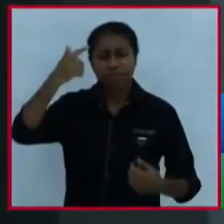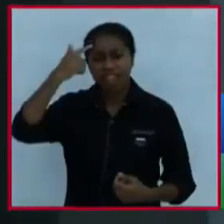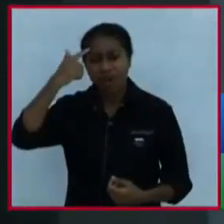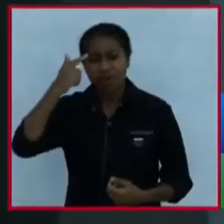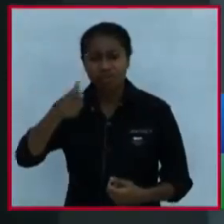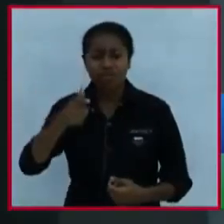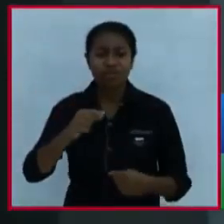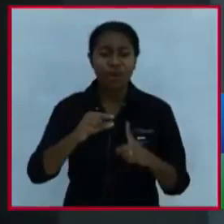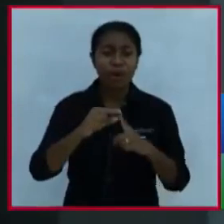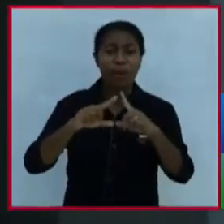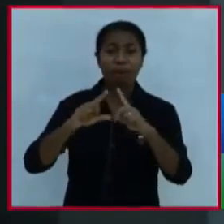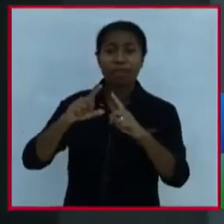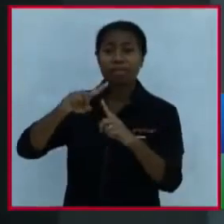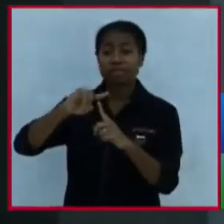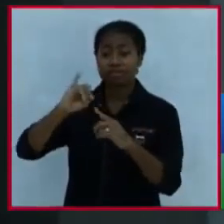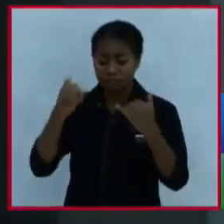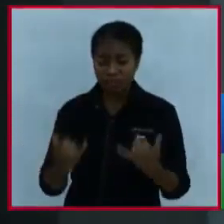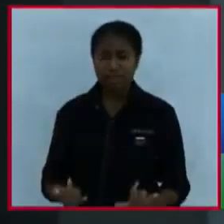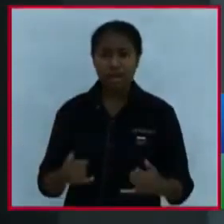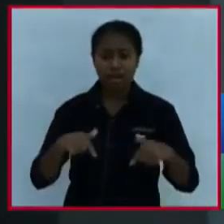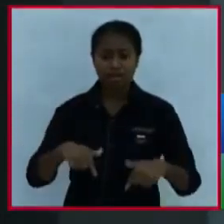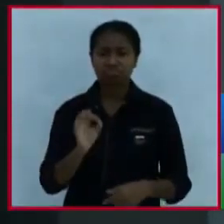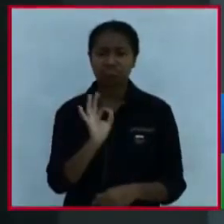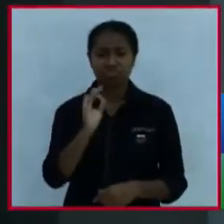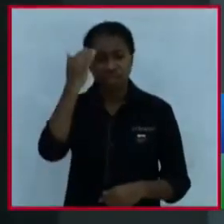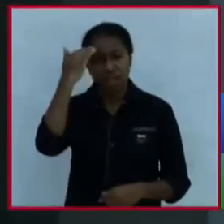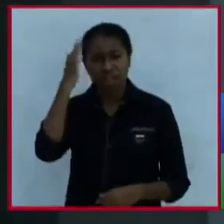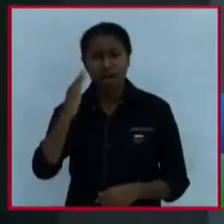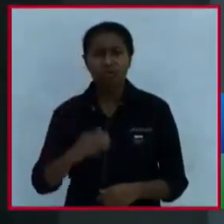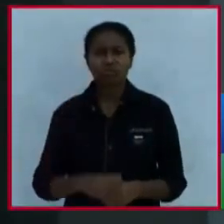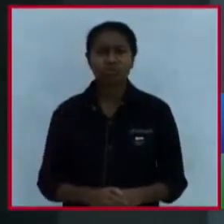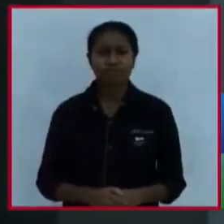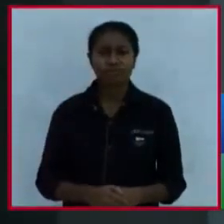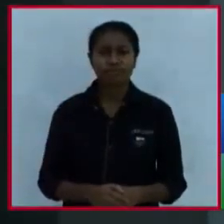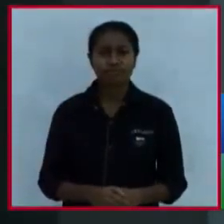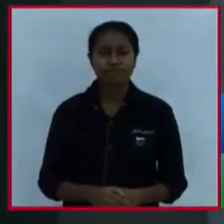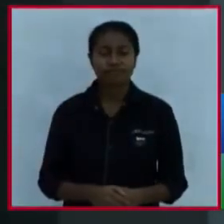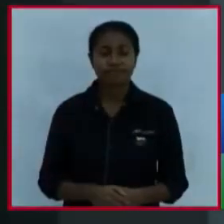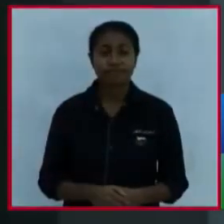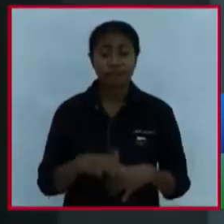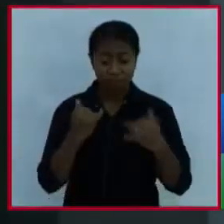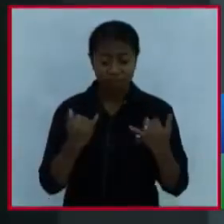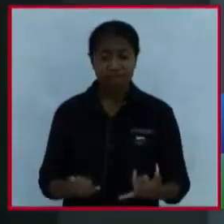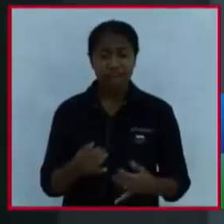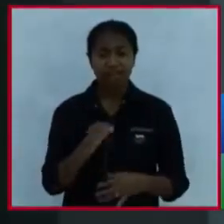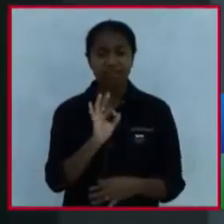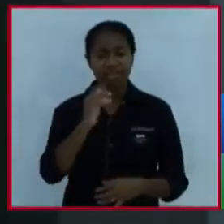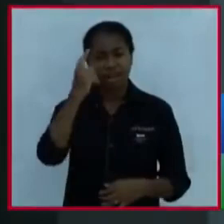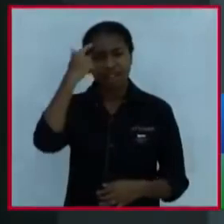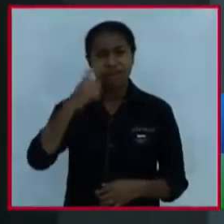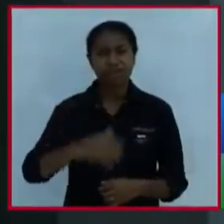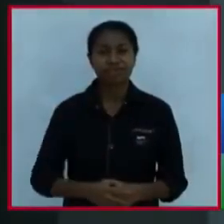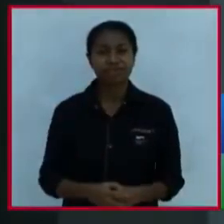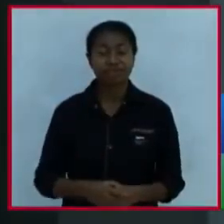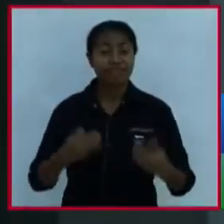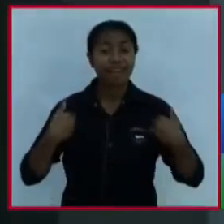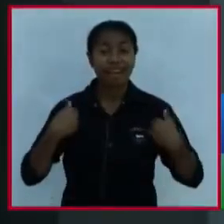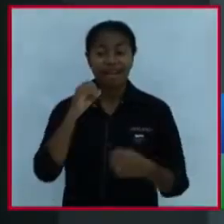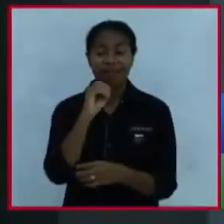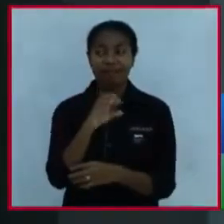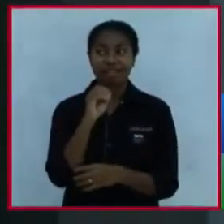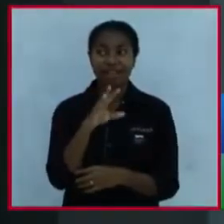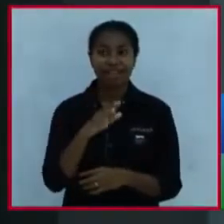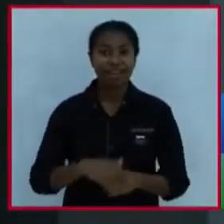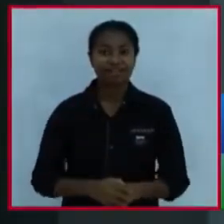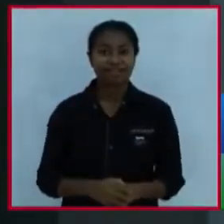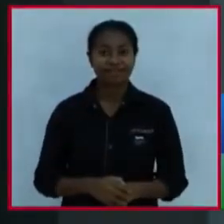sampai hari ini ya tidak diketahui secara pasti sampai hari ini Hai ada yang mengatakan dan